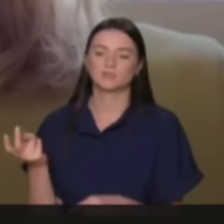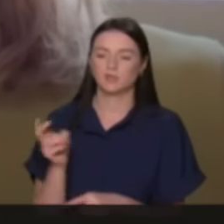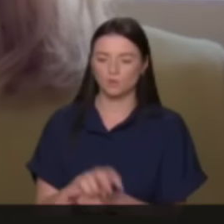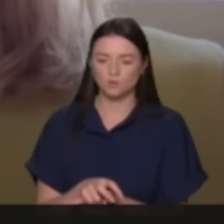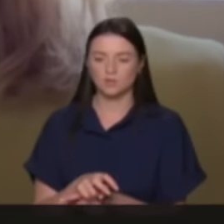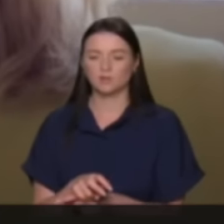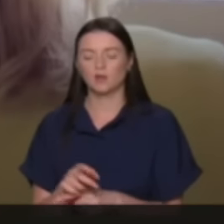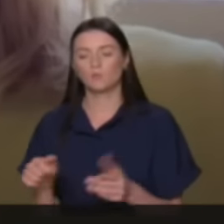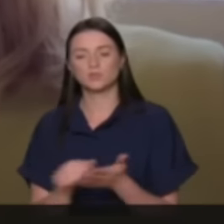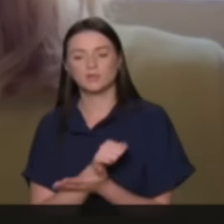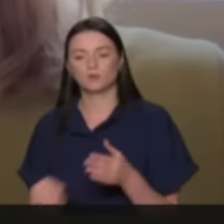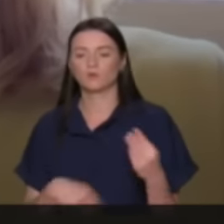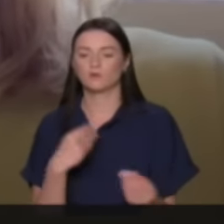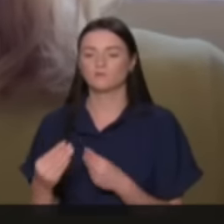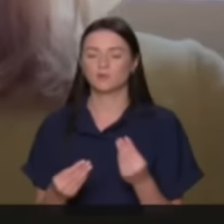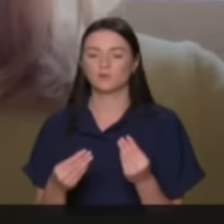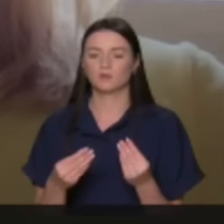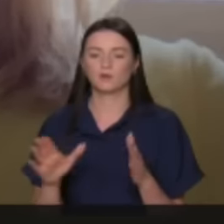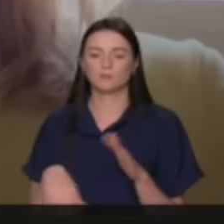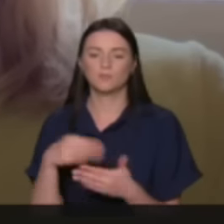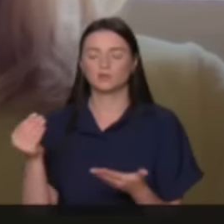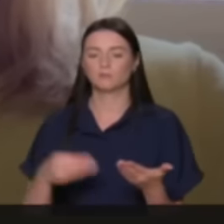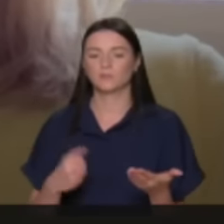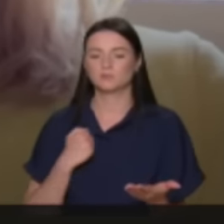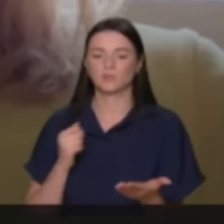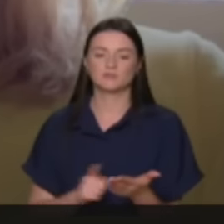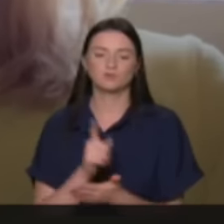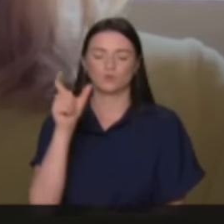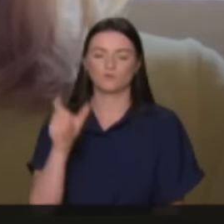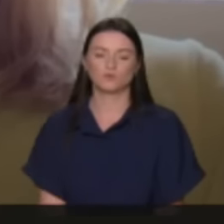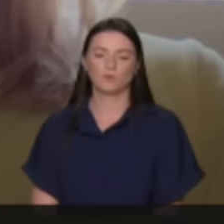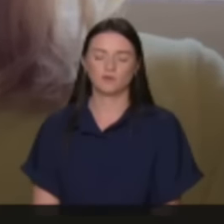ці документи видаються під підпис військовозобов'язаного.